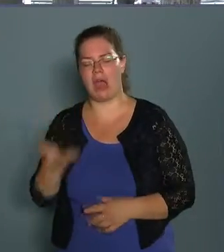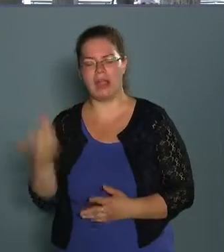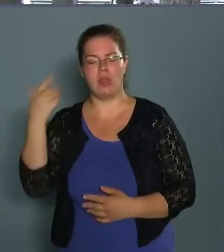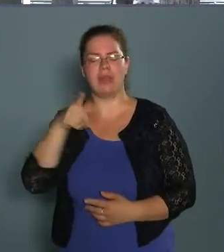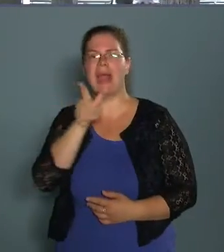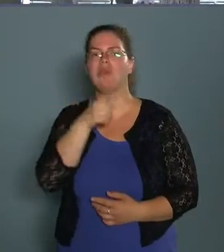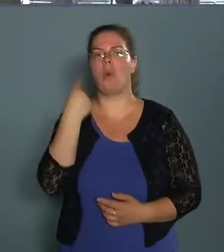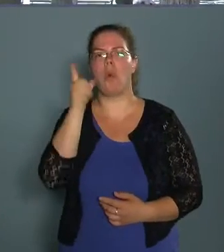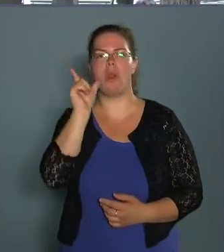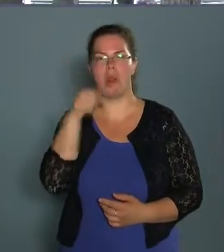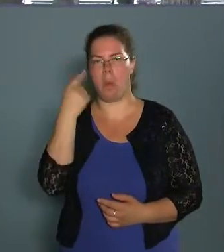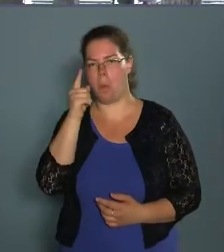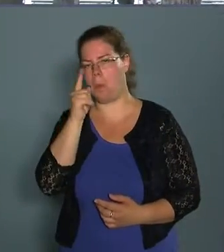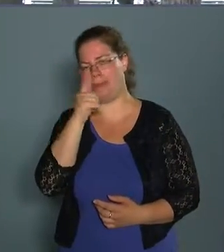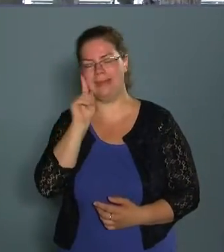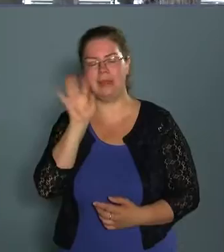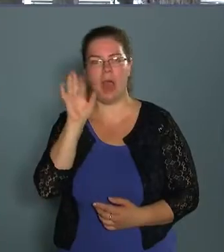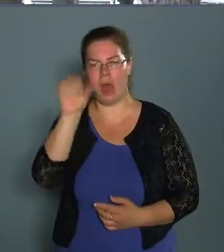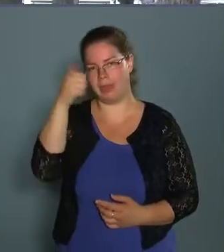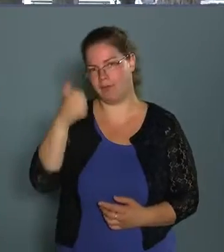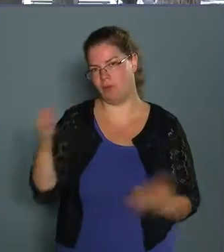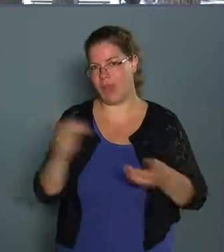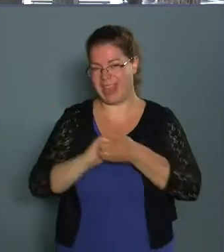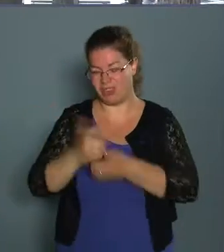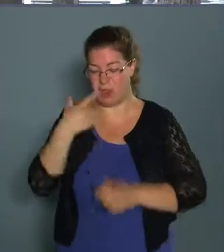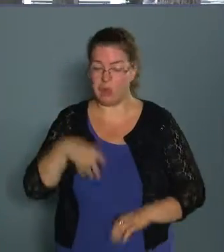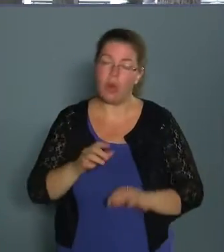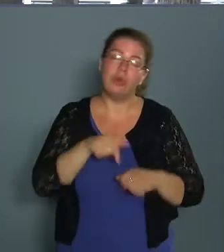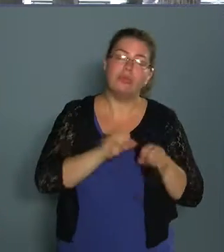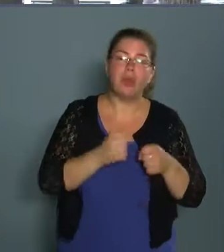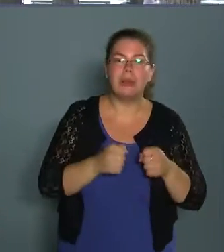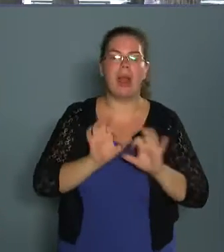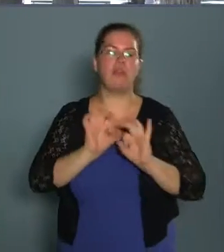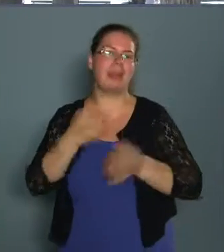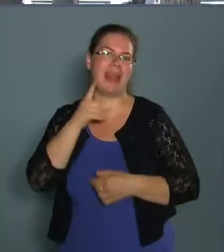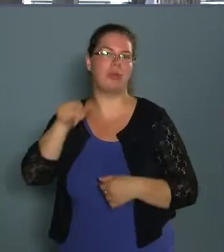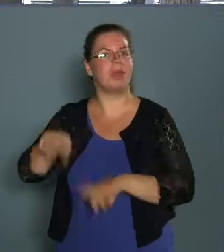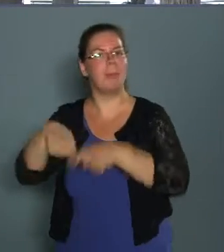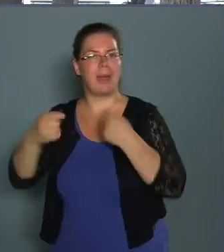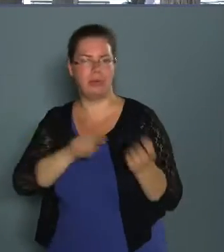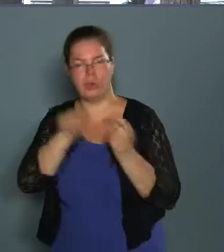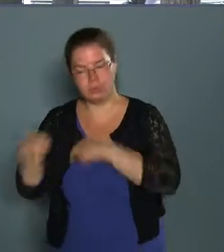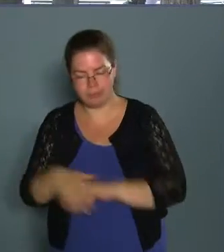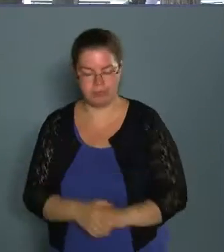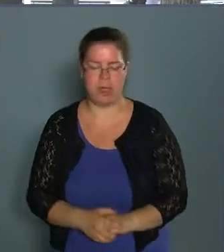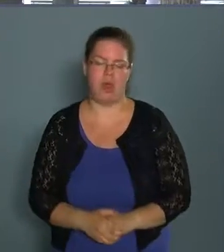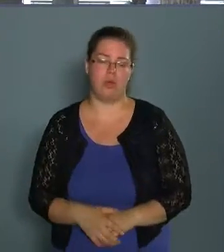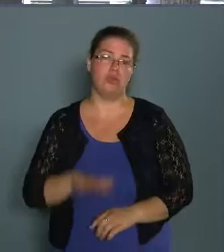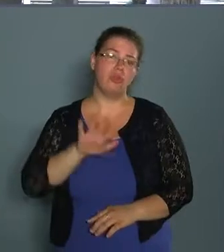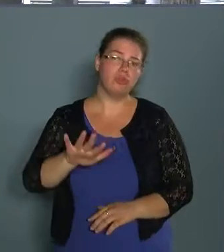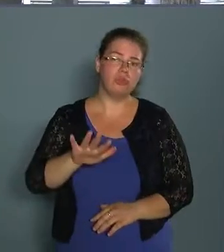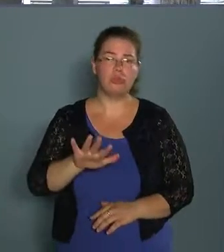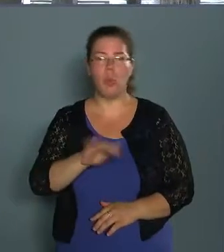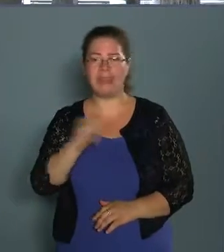Kolónia nevű egyesületünk volt, ott működtünk, de jobbnak láttuk ezt a megoldást. Úgyhogy maga a csapat egy 5 éve